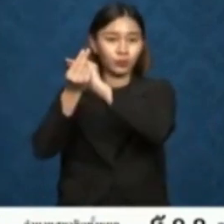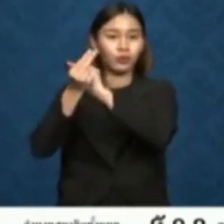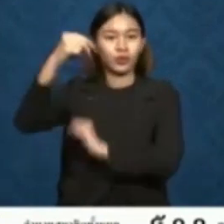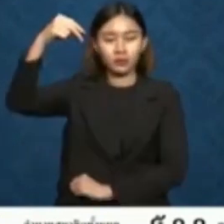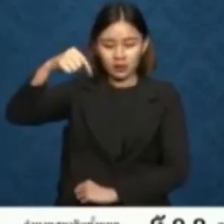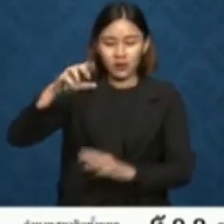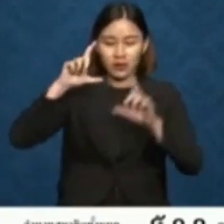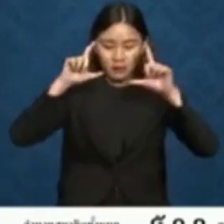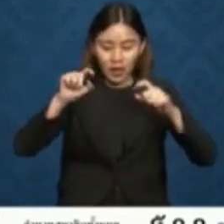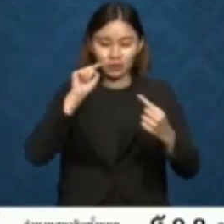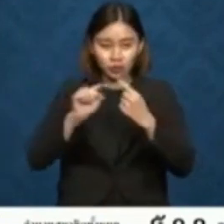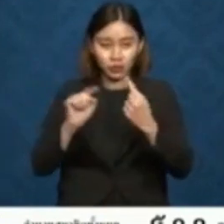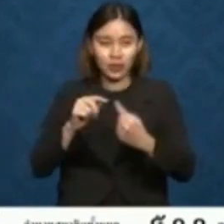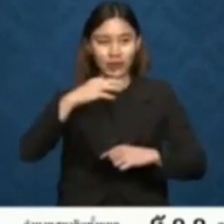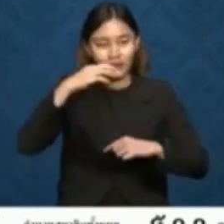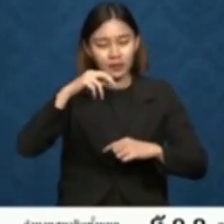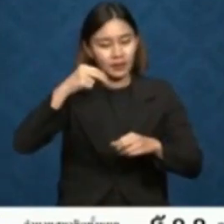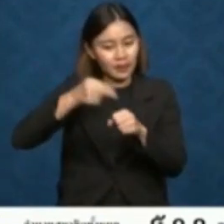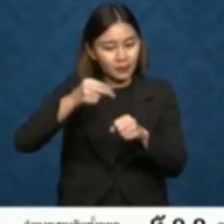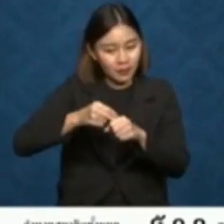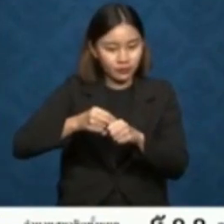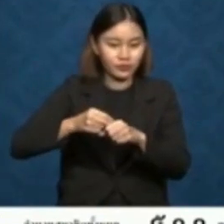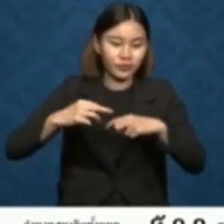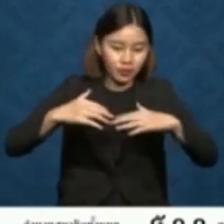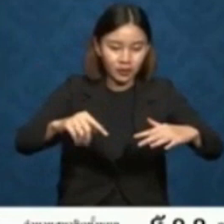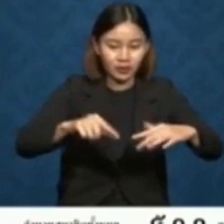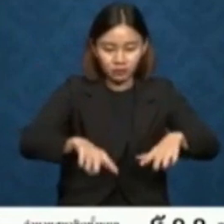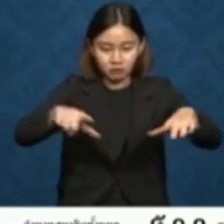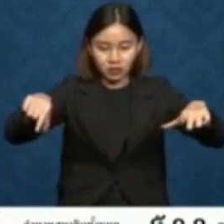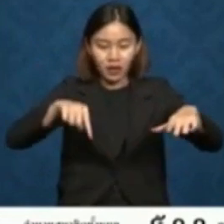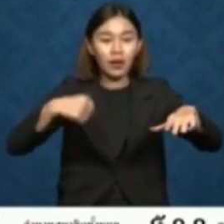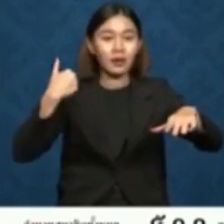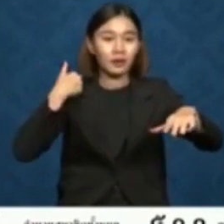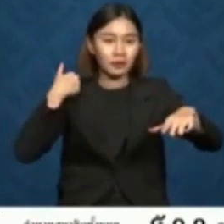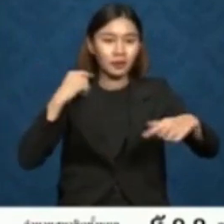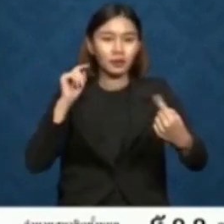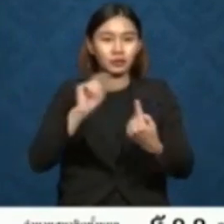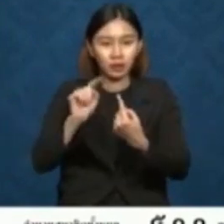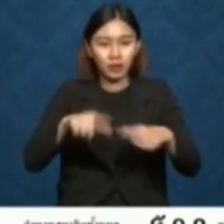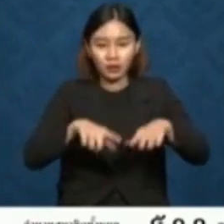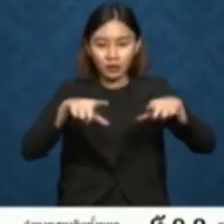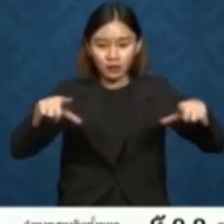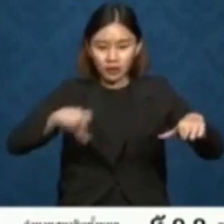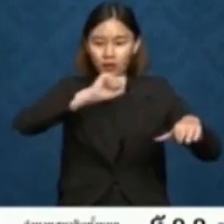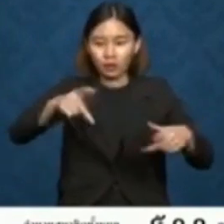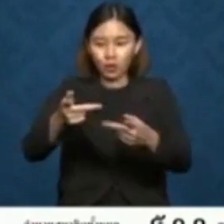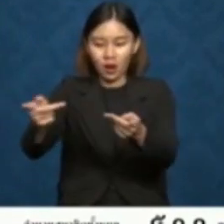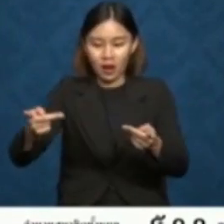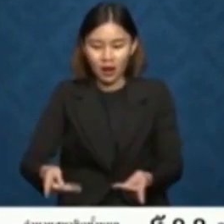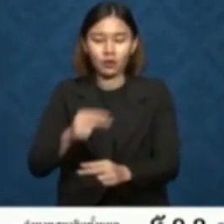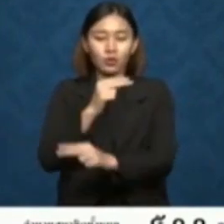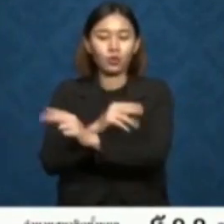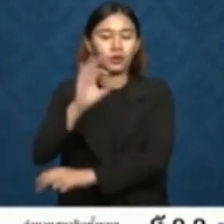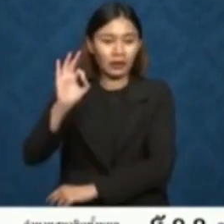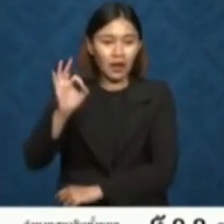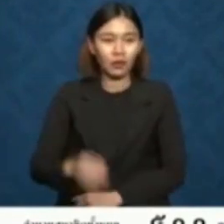ของจิสด้าครับที่แสดงให้เห็นถึงการเคลื่อนตัวของน้ำมันและคราบน้ำมันนั้นมีขนาดใหญ่มากครับคือมีขนาดใหญ่กว่าเกาะเสม็ดถึง9